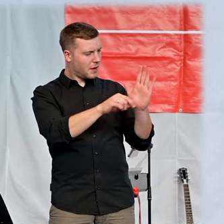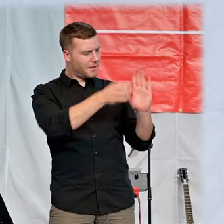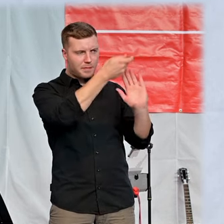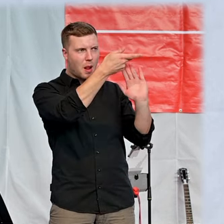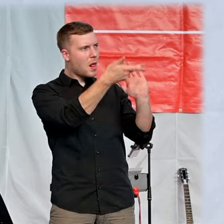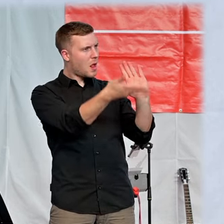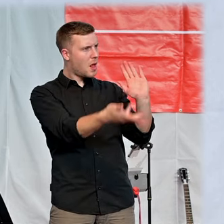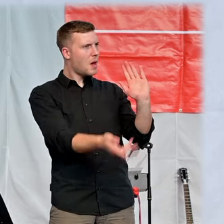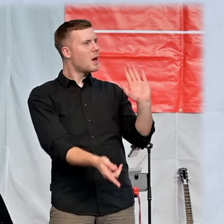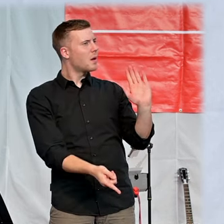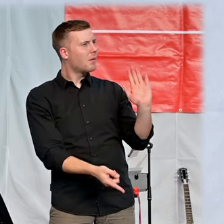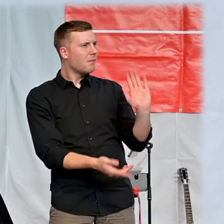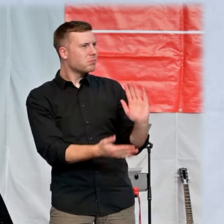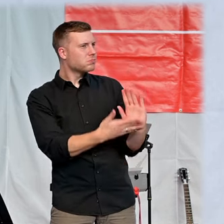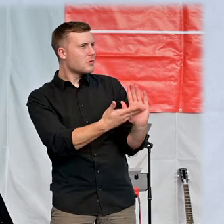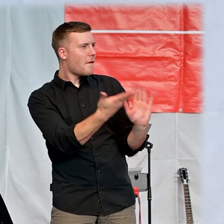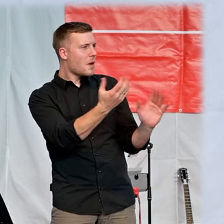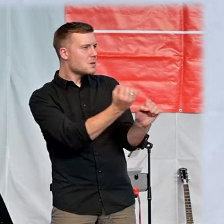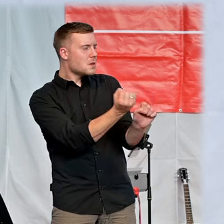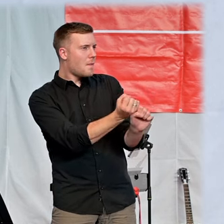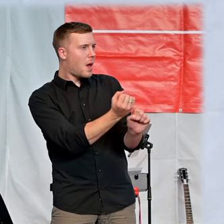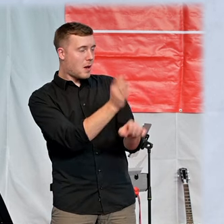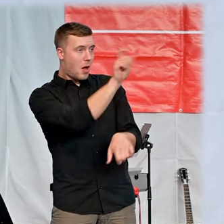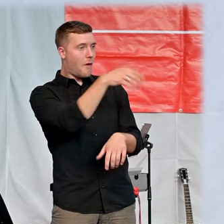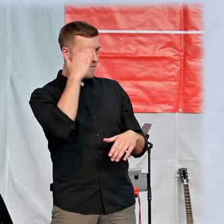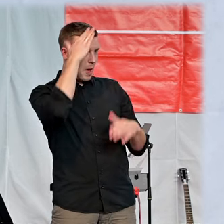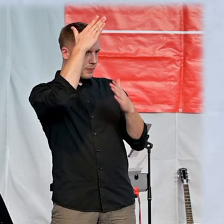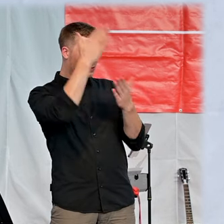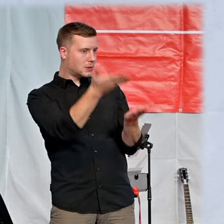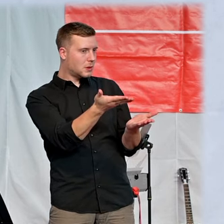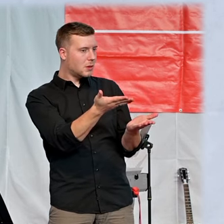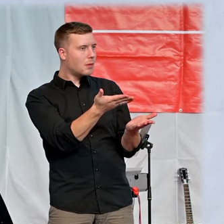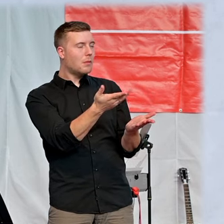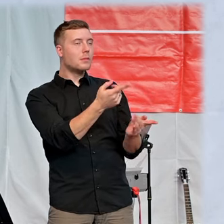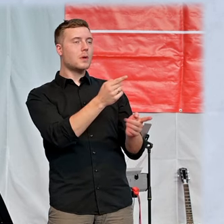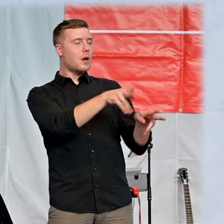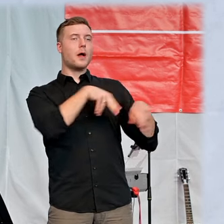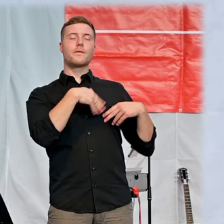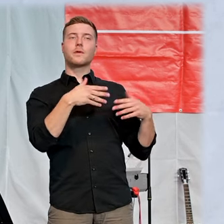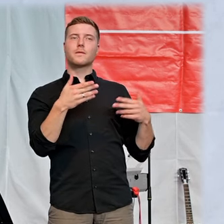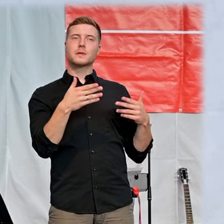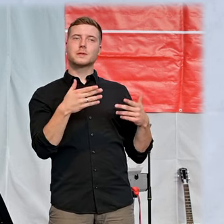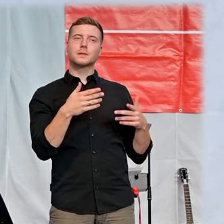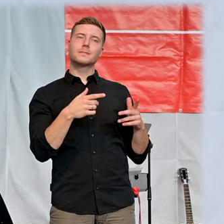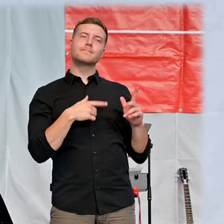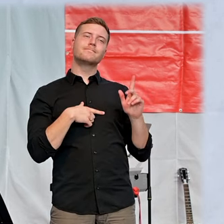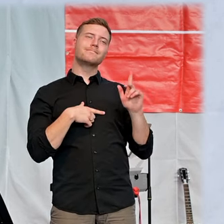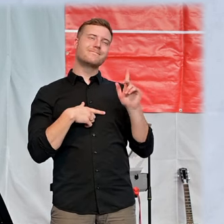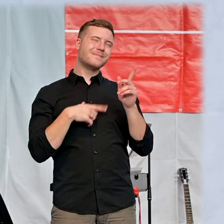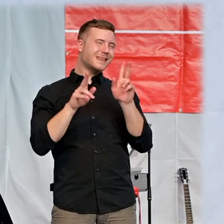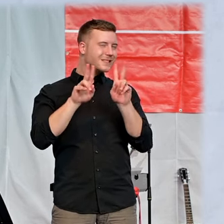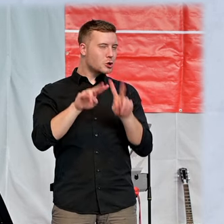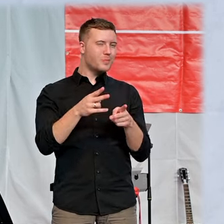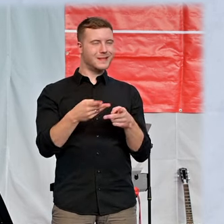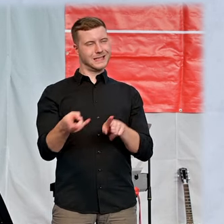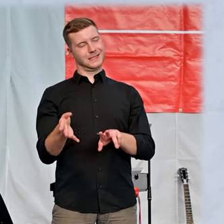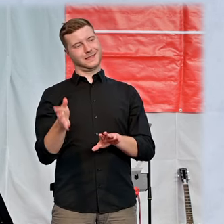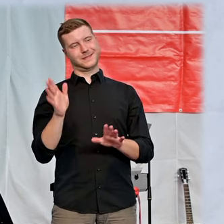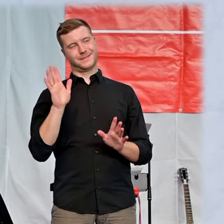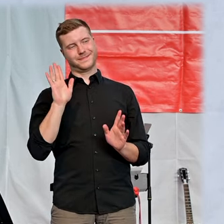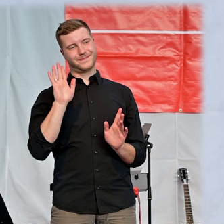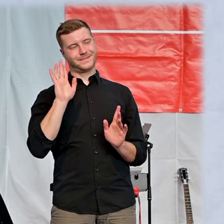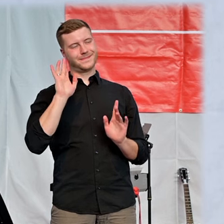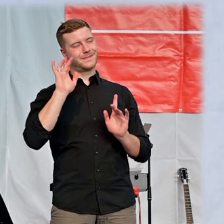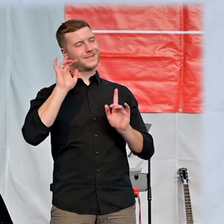ganzen Veränderungen in diesem Jahrhundert umgehen wolle. Und dann hat der Papst ihn korrigiert und sagte, wir